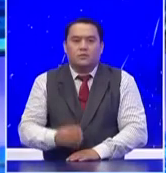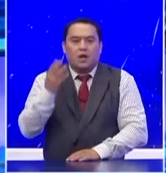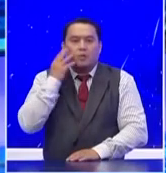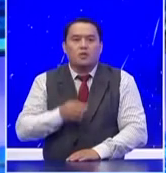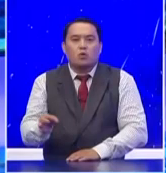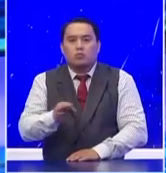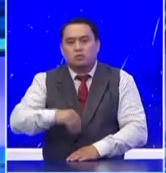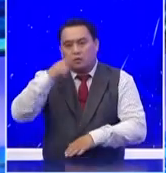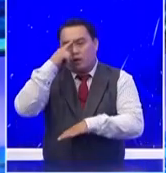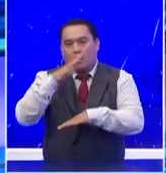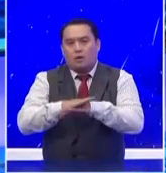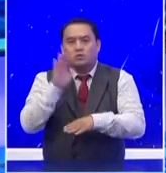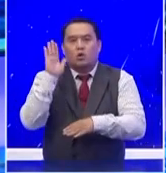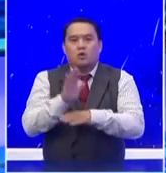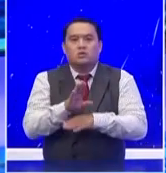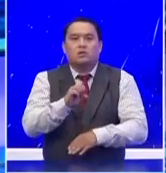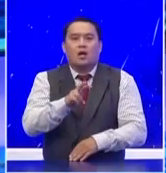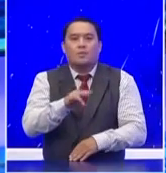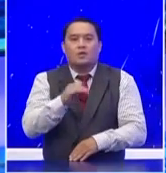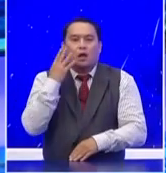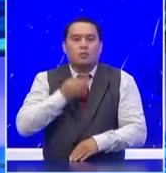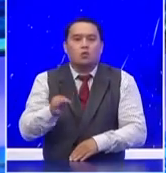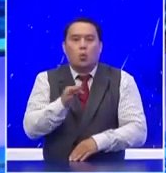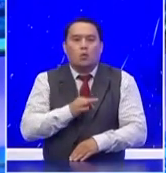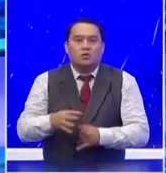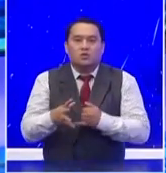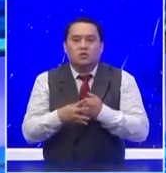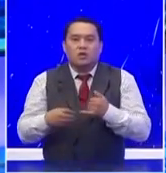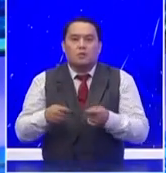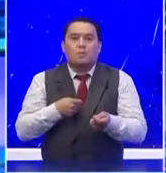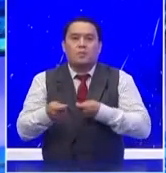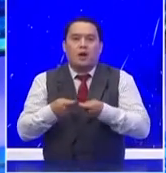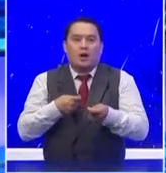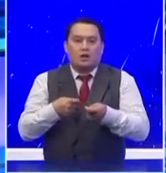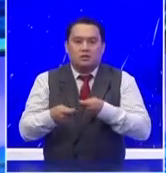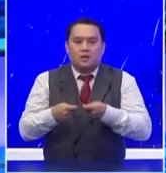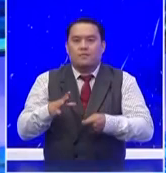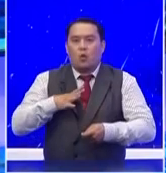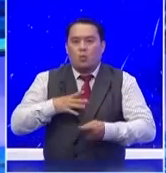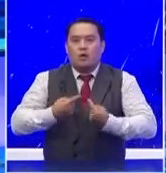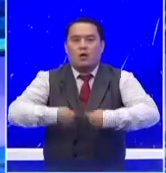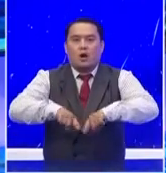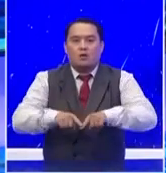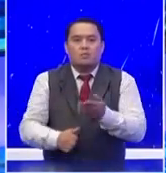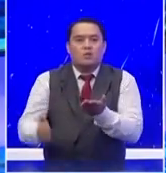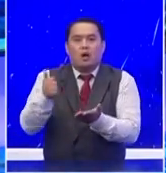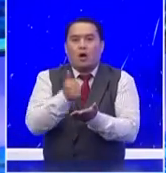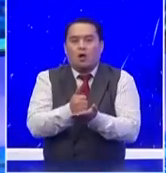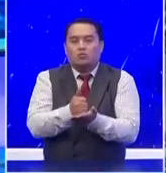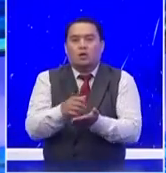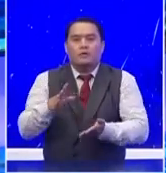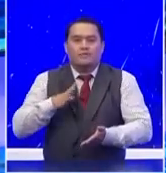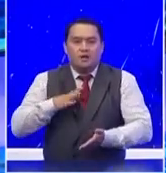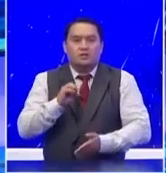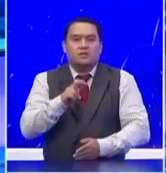Алматы облысы әкімінің өкімімен Сәбит Сәдуақасов Алматы облысының жер қатынастары басқармасы мемлекеттік мекемесінің басшысы лауазымына